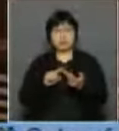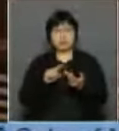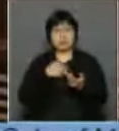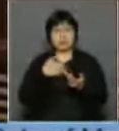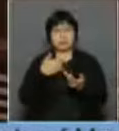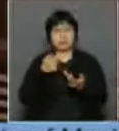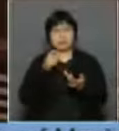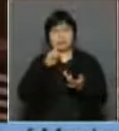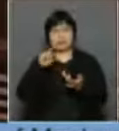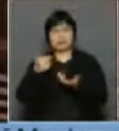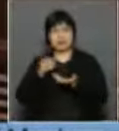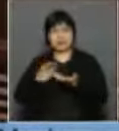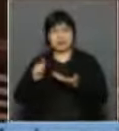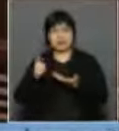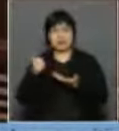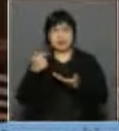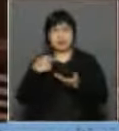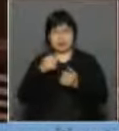的，